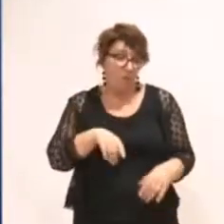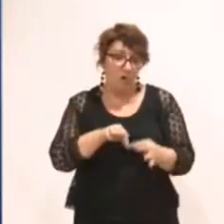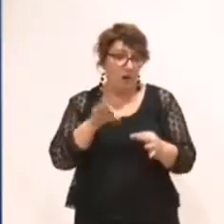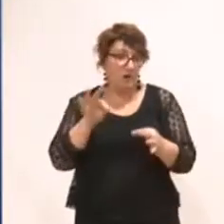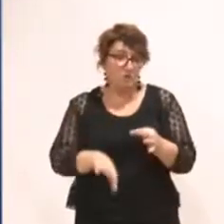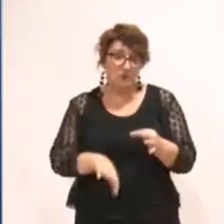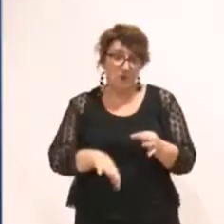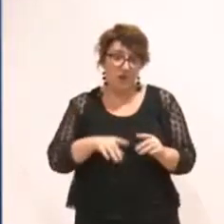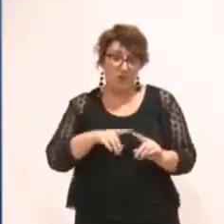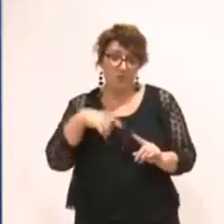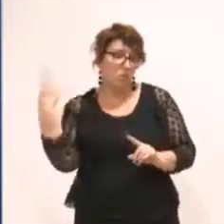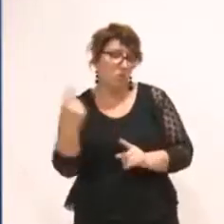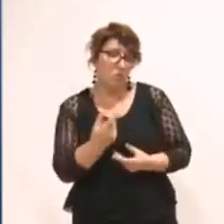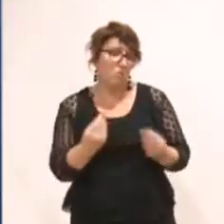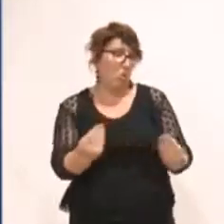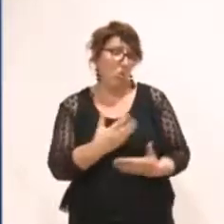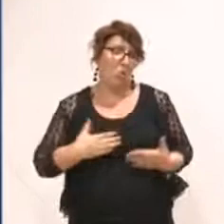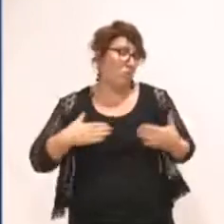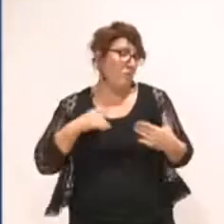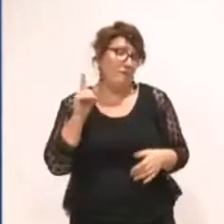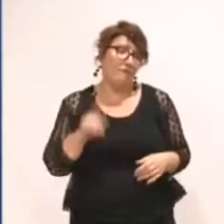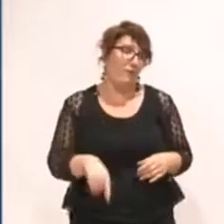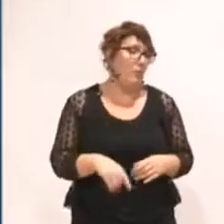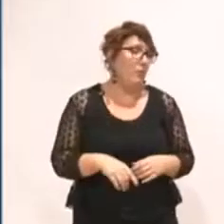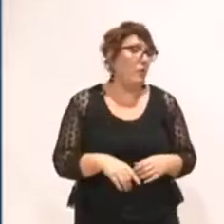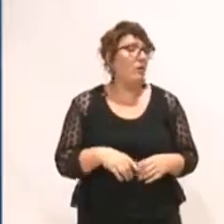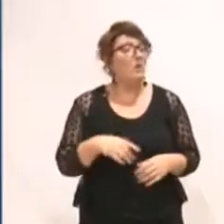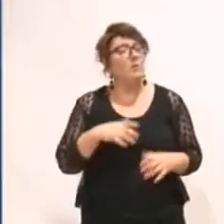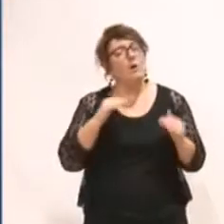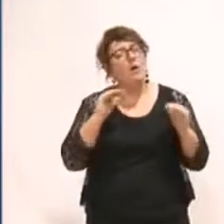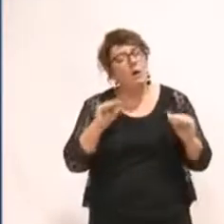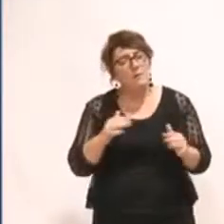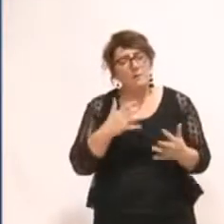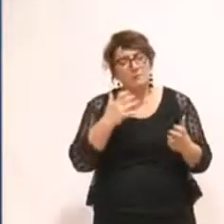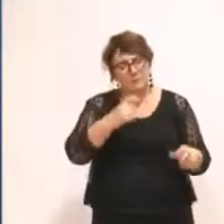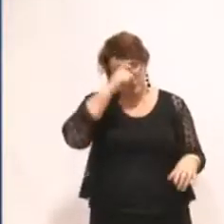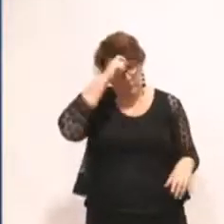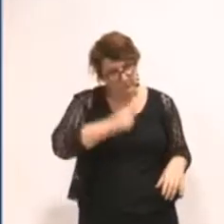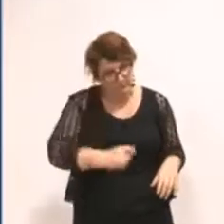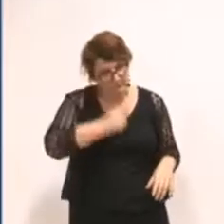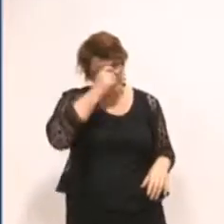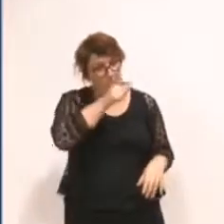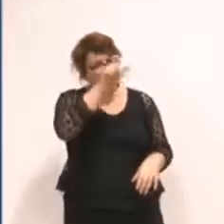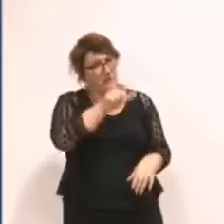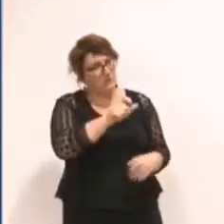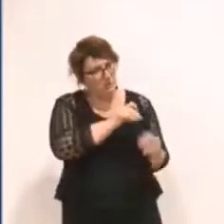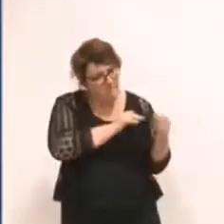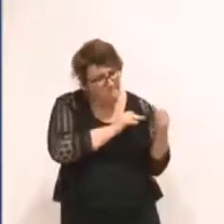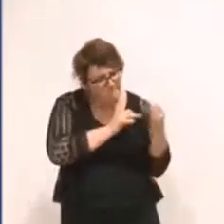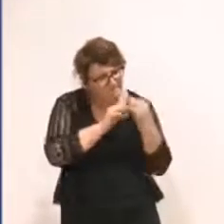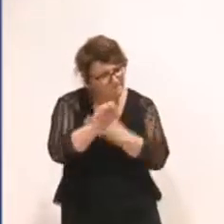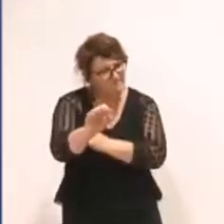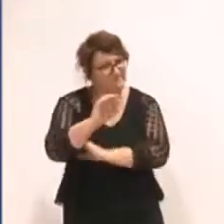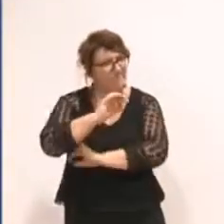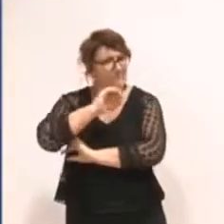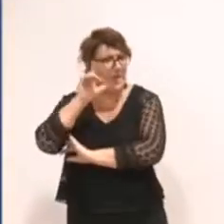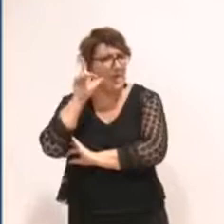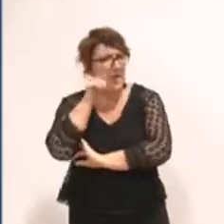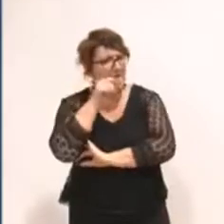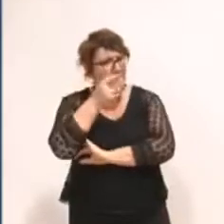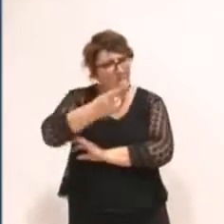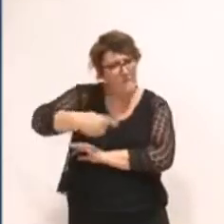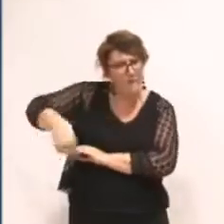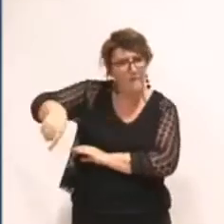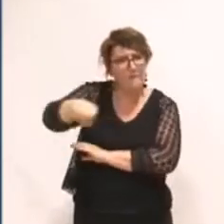je terminerai en saluant quand même la consistance et la constance de tous les gens qui se sont...